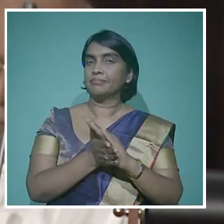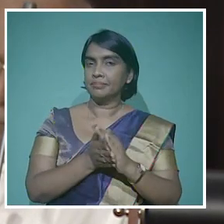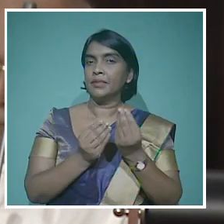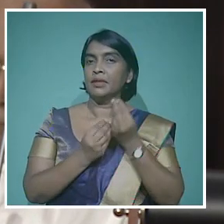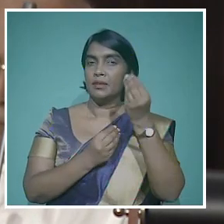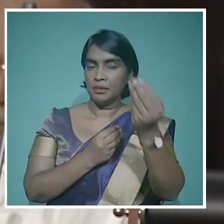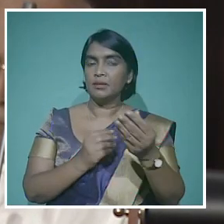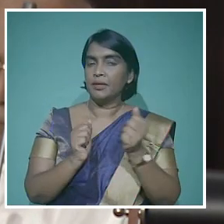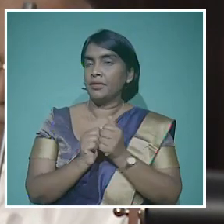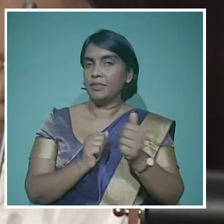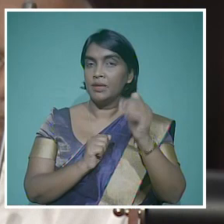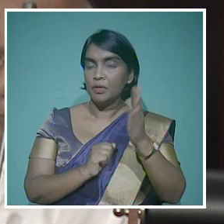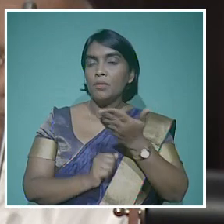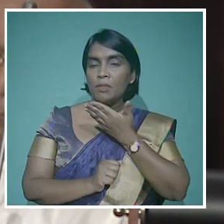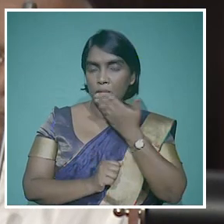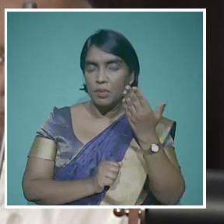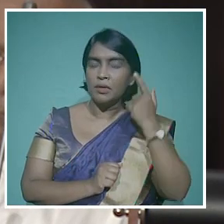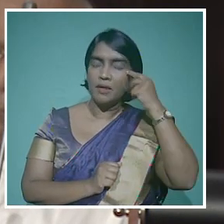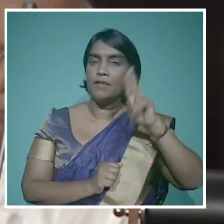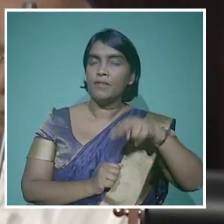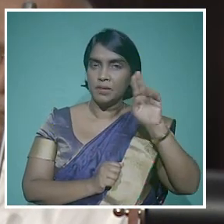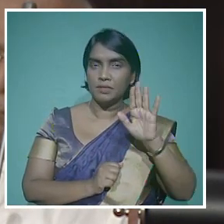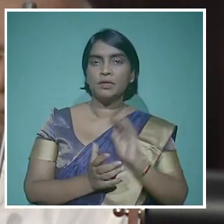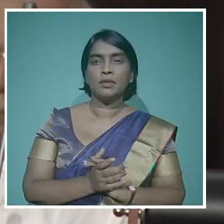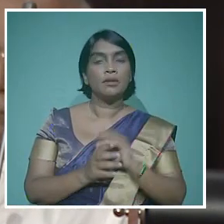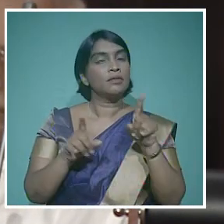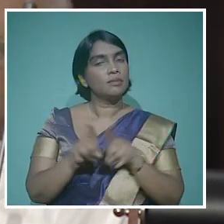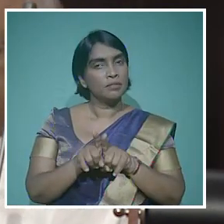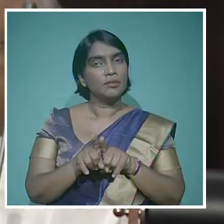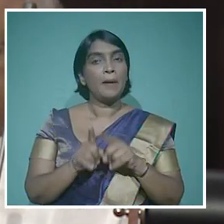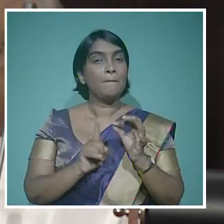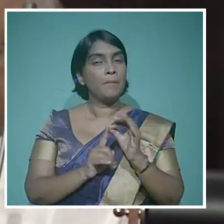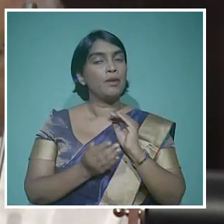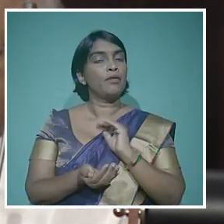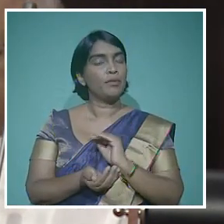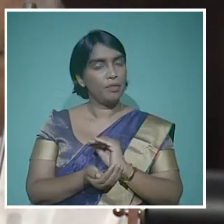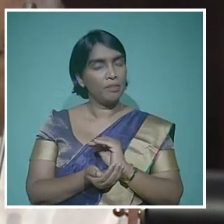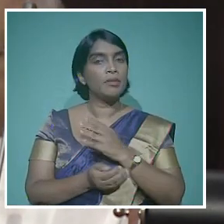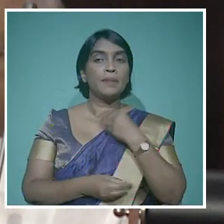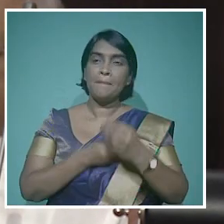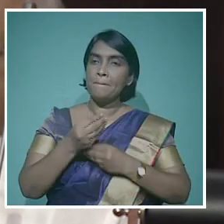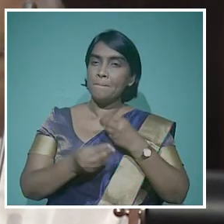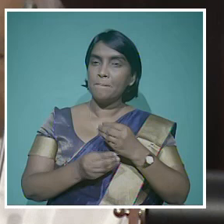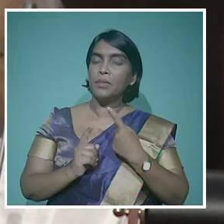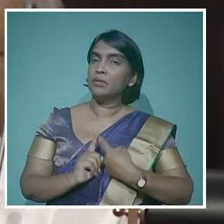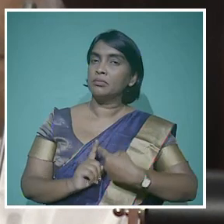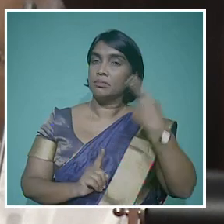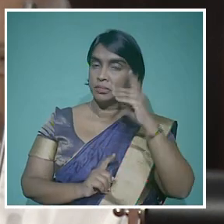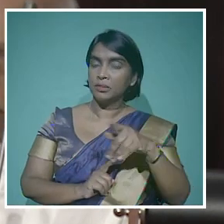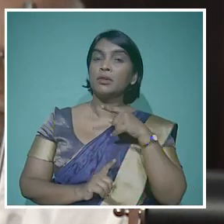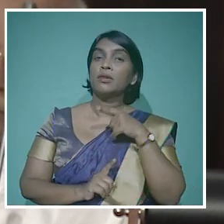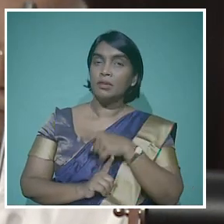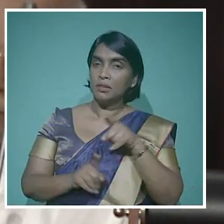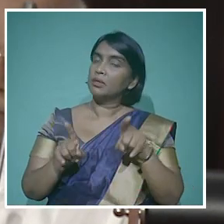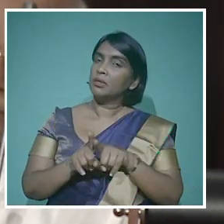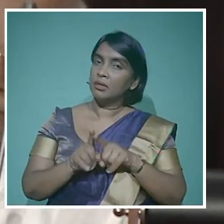ලබා දීමට කටයුතු කළ හැකි වෙතයි විශ්වාස කරනවා. ඒ වගේම පුද්ගලිකාංශයේ ව්‍යාපාර දියුණු වෙලා තියෙන නිසා